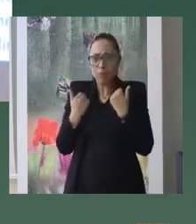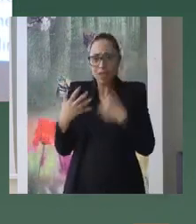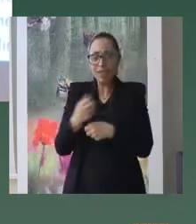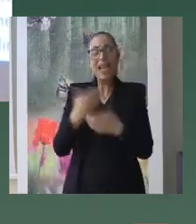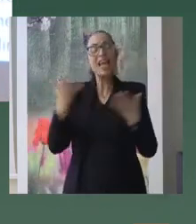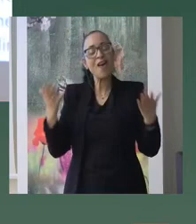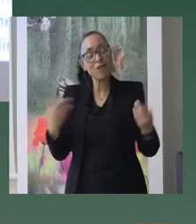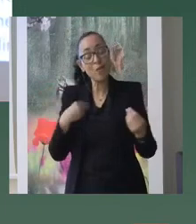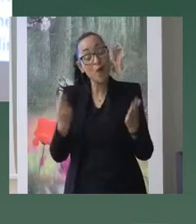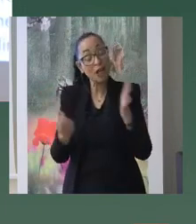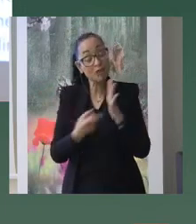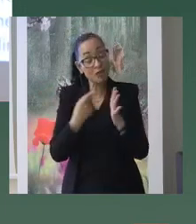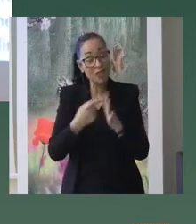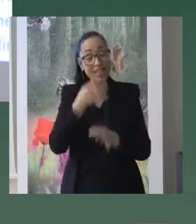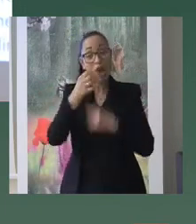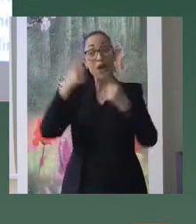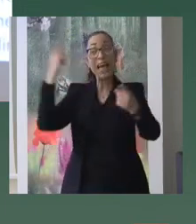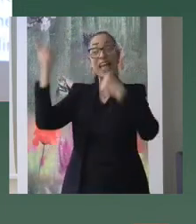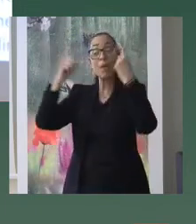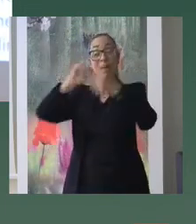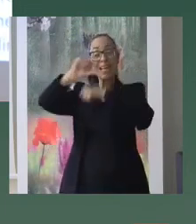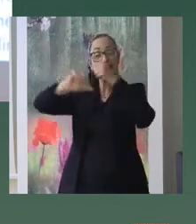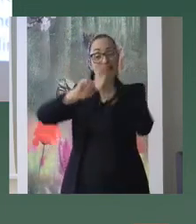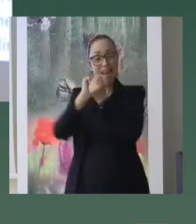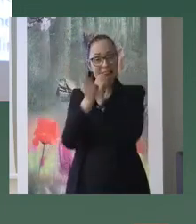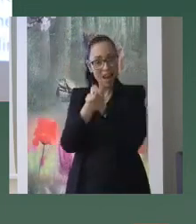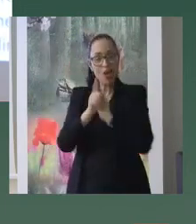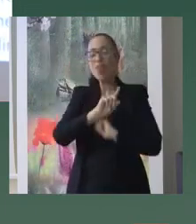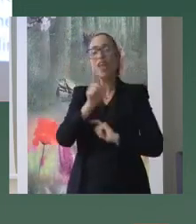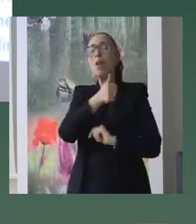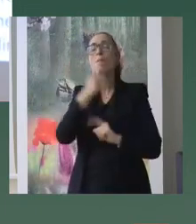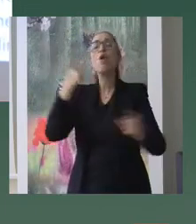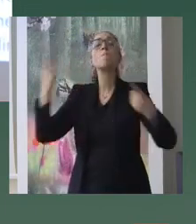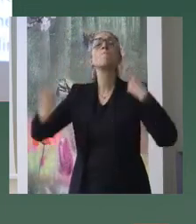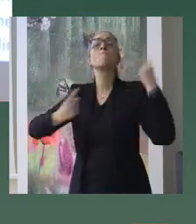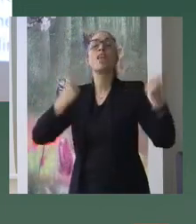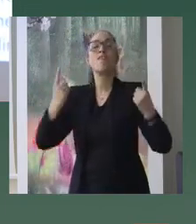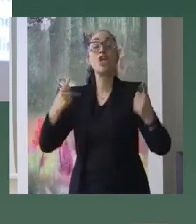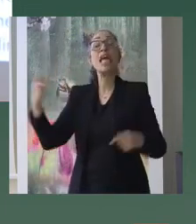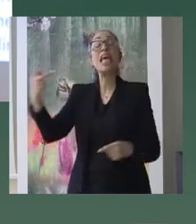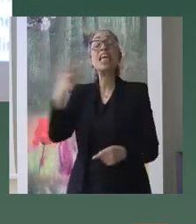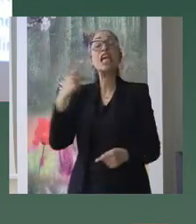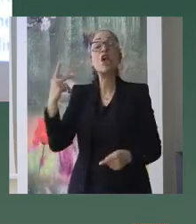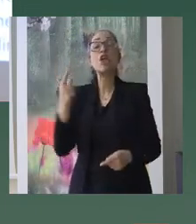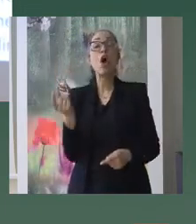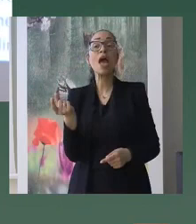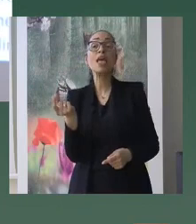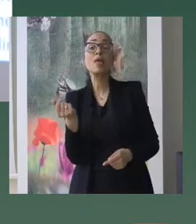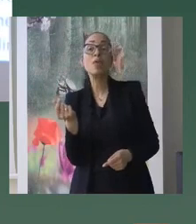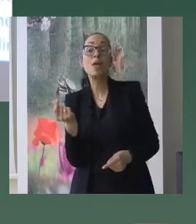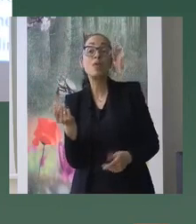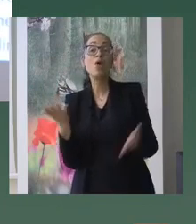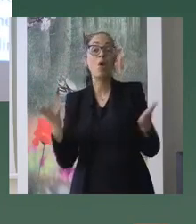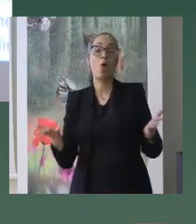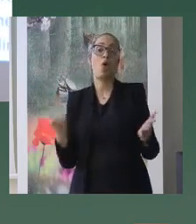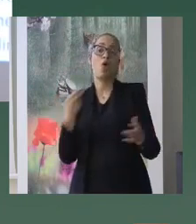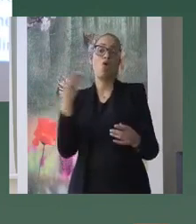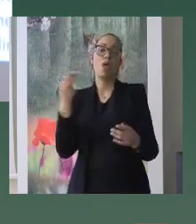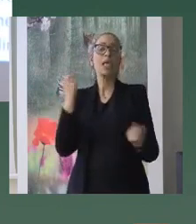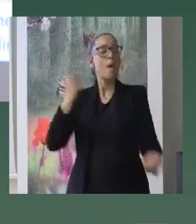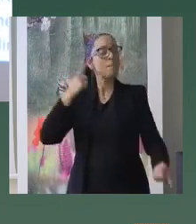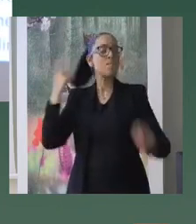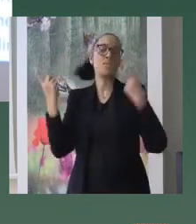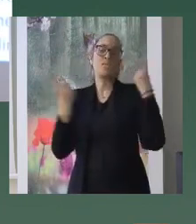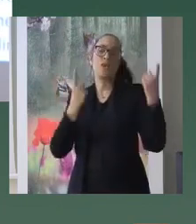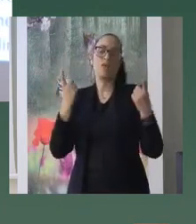έσοδα Γι' αυτό πολλές φορές λέω ότι η κλιματική αλλαγή δεν είναι αμυγός περιβαλλοντικό ζήτημα. Είναι κοινωνικό, οικονομικό, ενεργειακό και